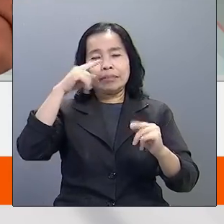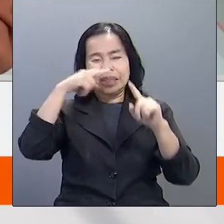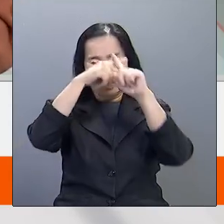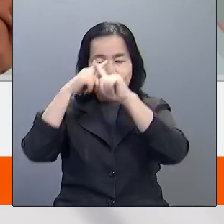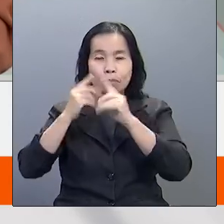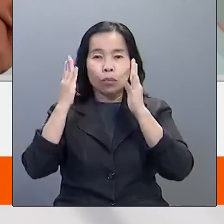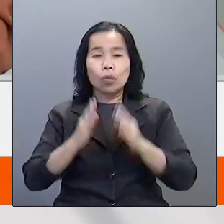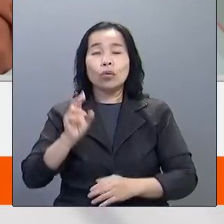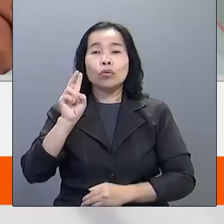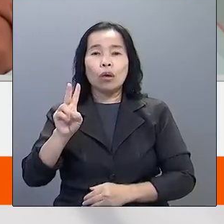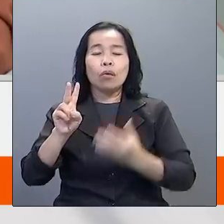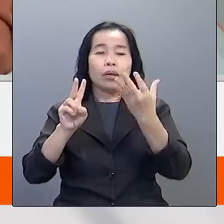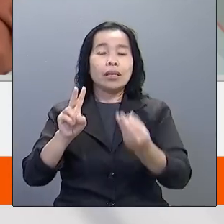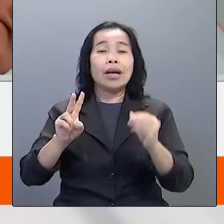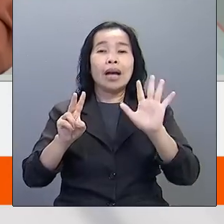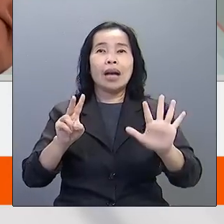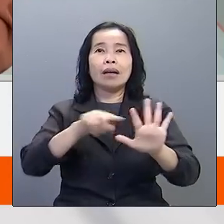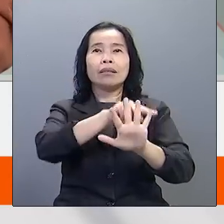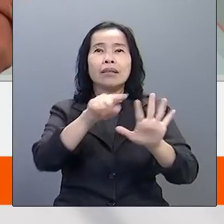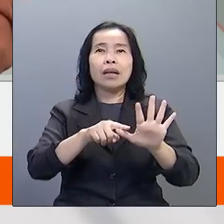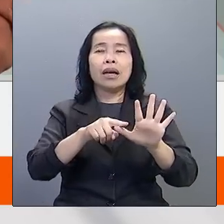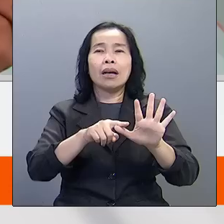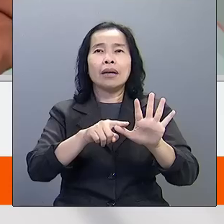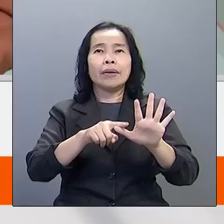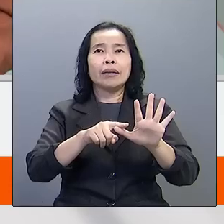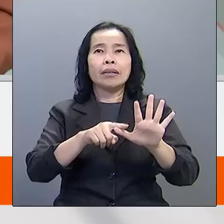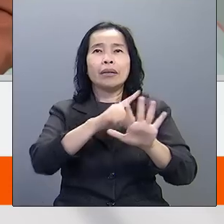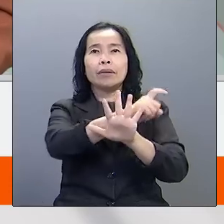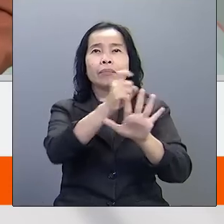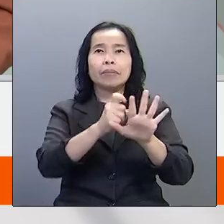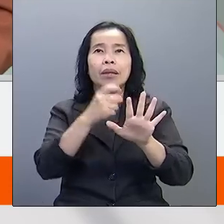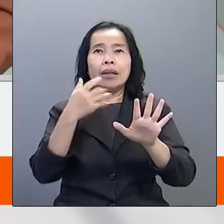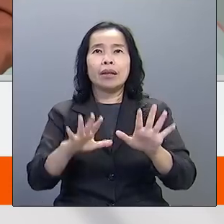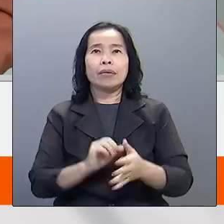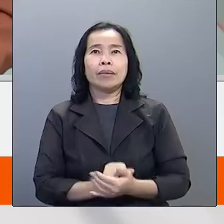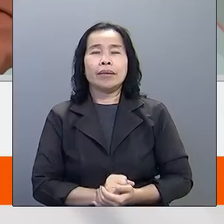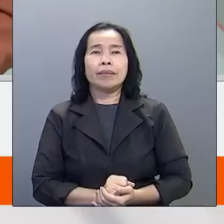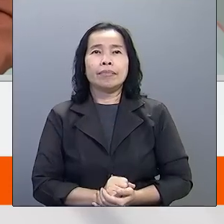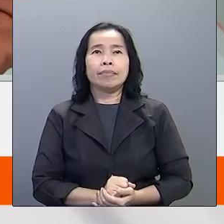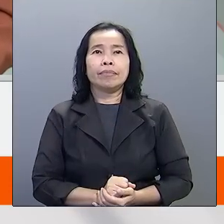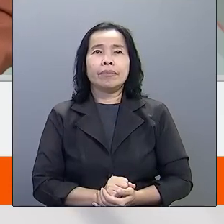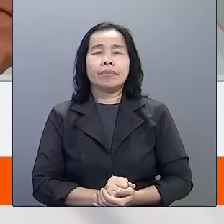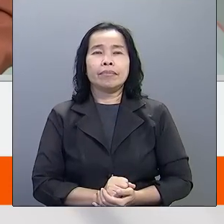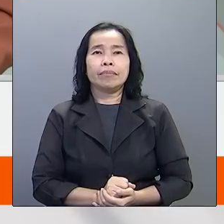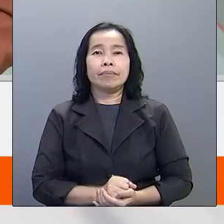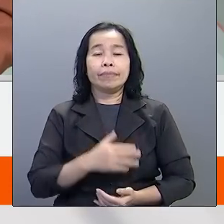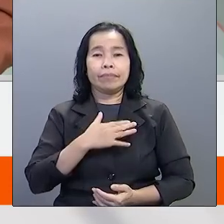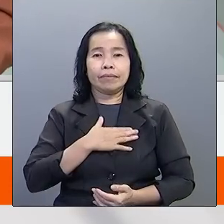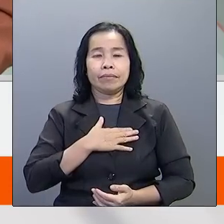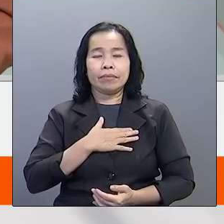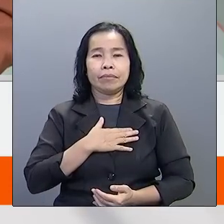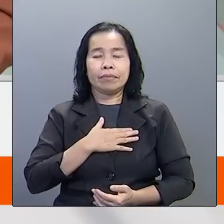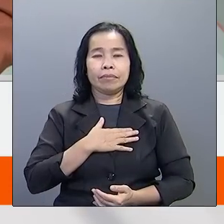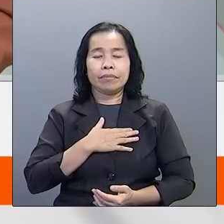2คนส่วนที่เหลือเนี่ยเป็นลักษณะของผู้ที่เสียชีวิตไปแล้วนะคะ ครับคือข้อมูลเมื่อวาน